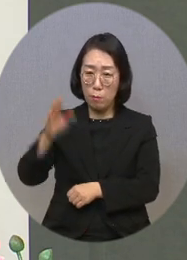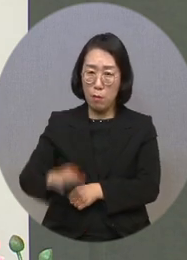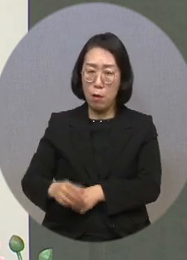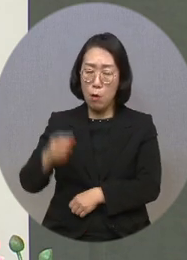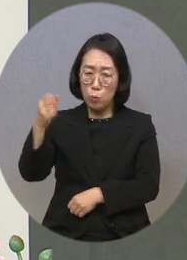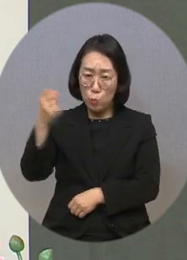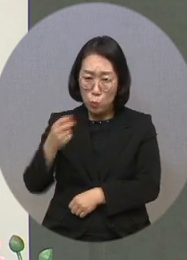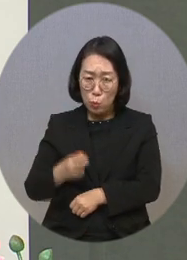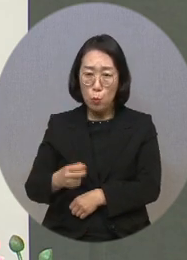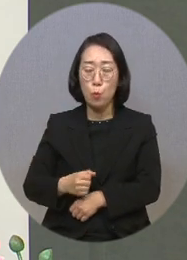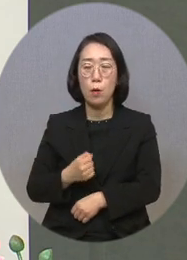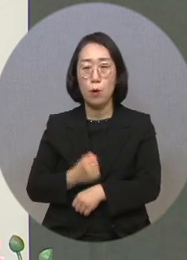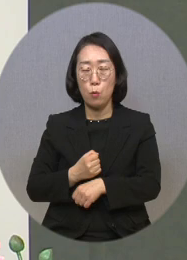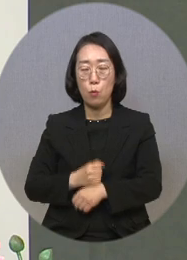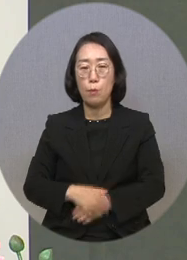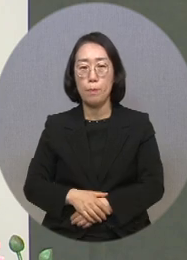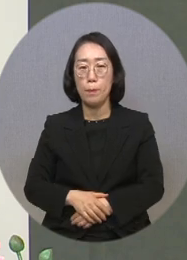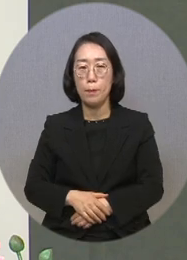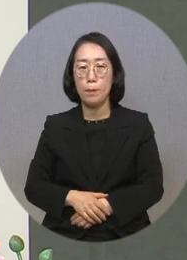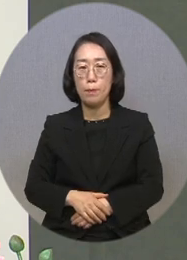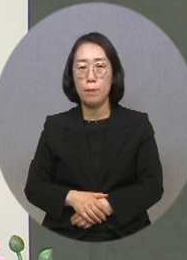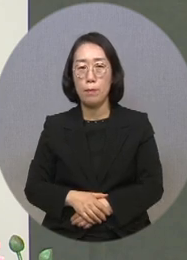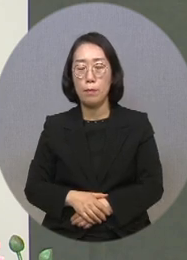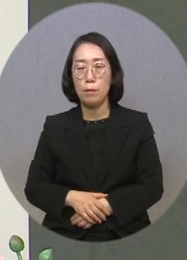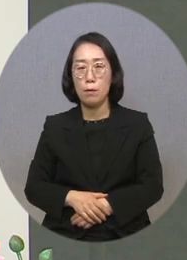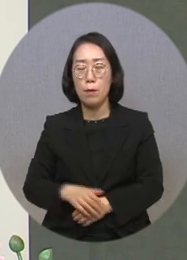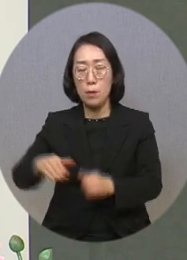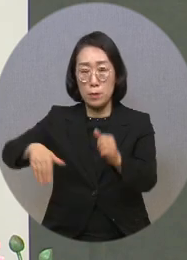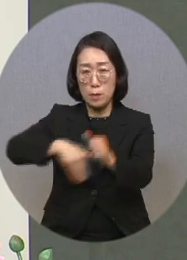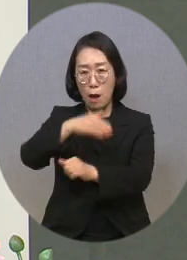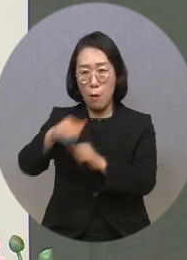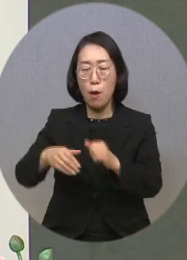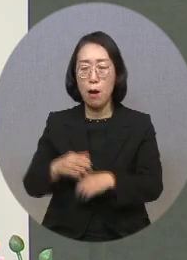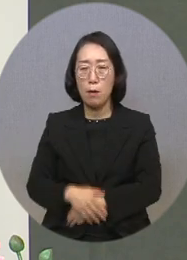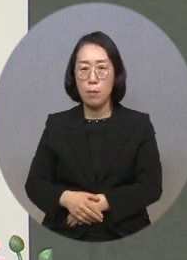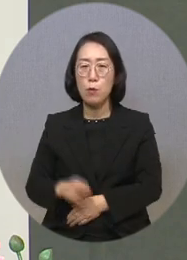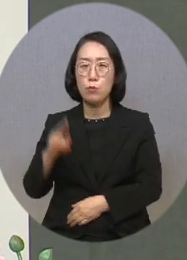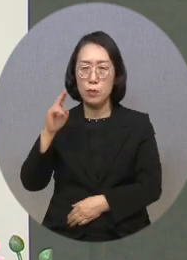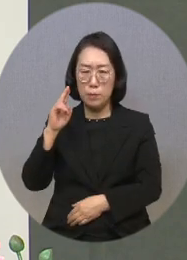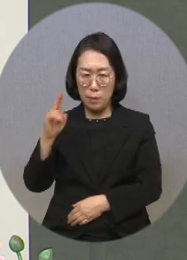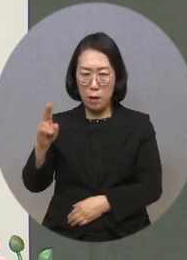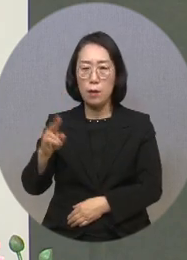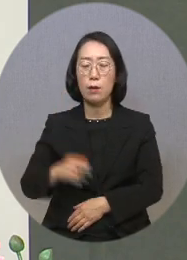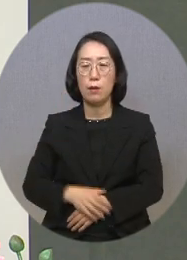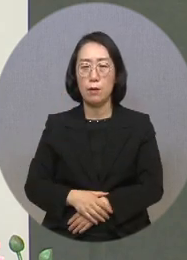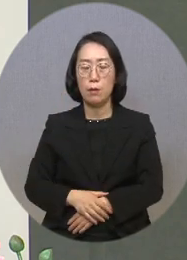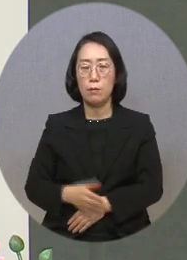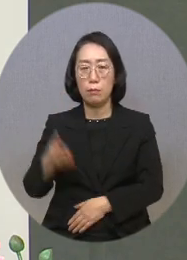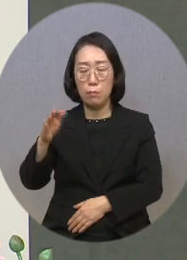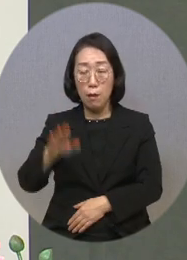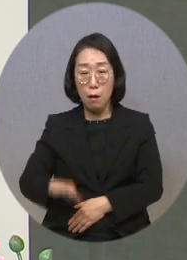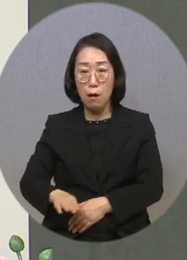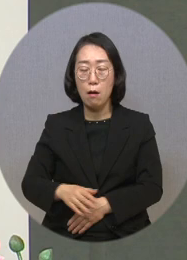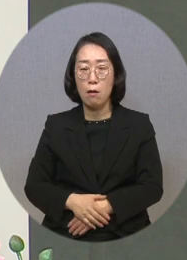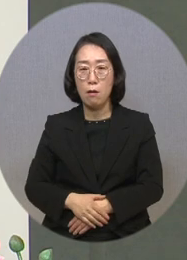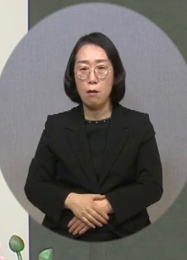여러 가지 등등 지금 심각하다고 봐야 합니다 사실은. 그런데 네. 우리가 대선에